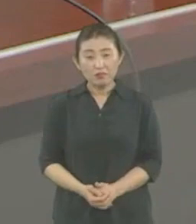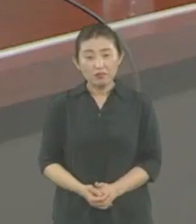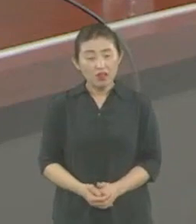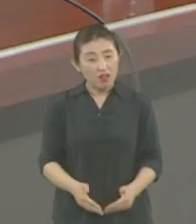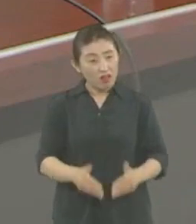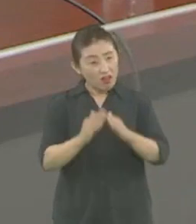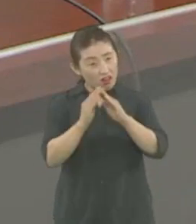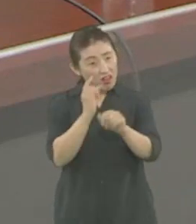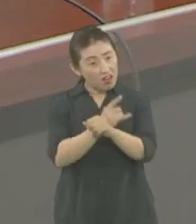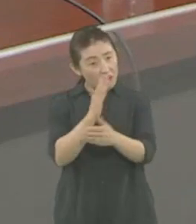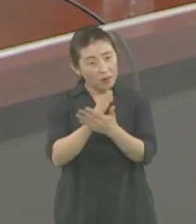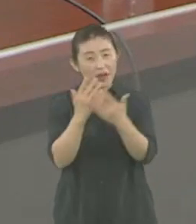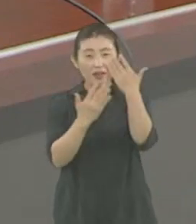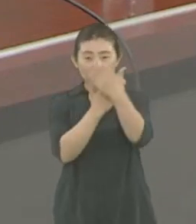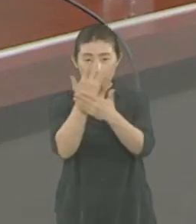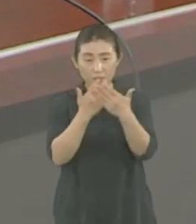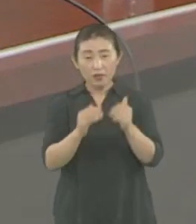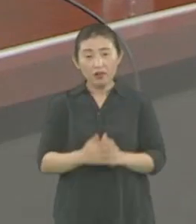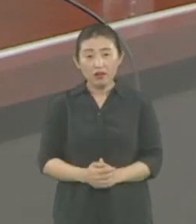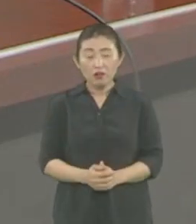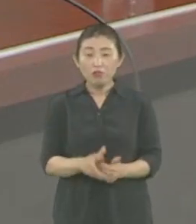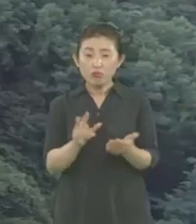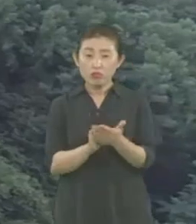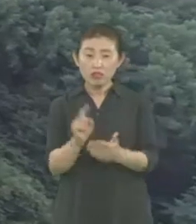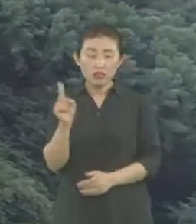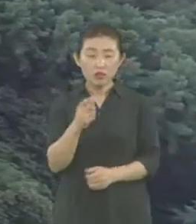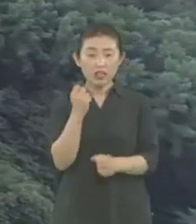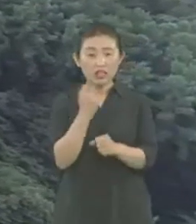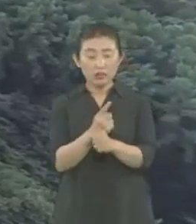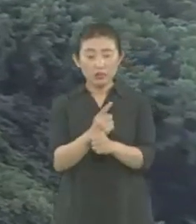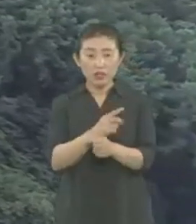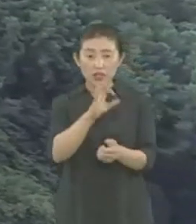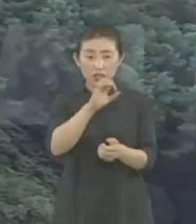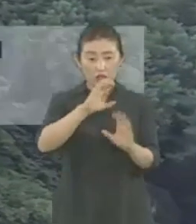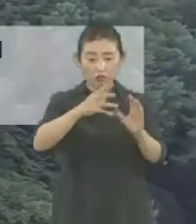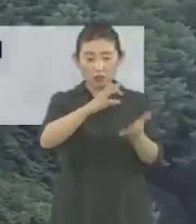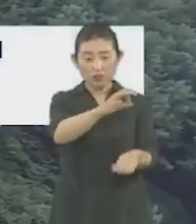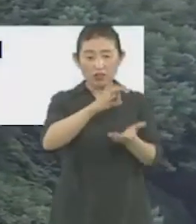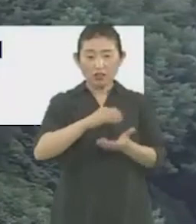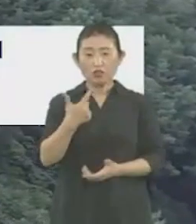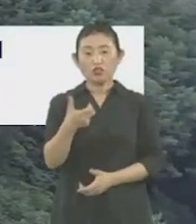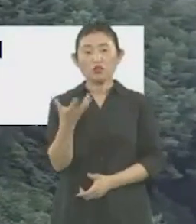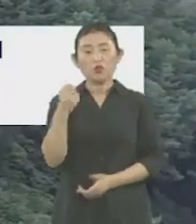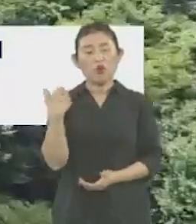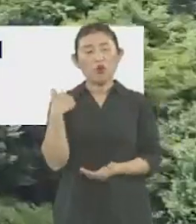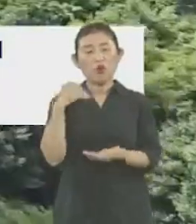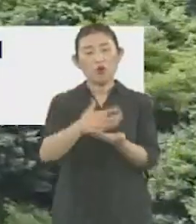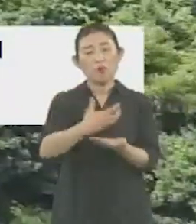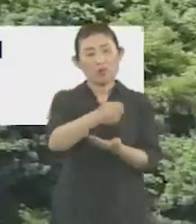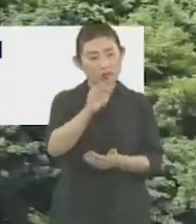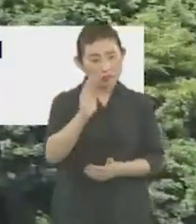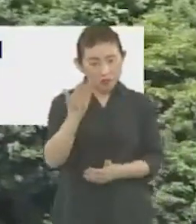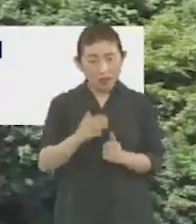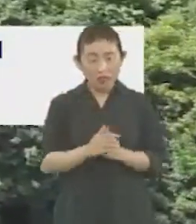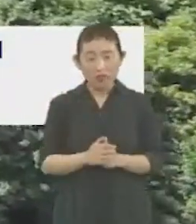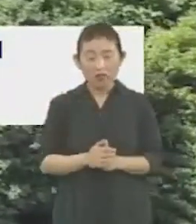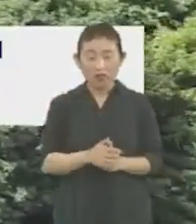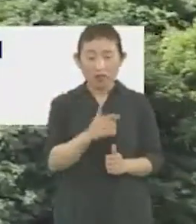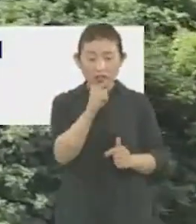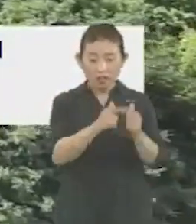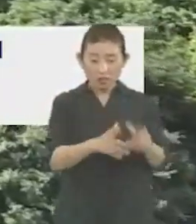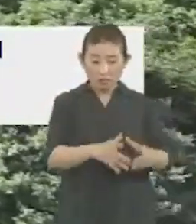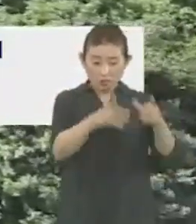여부가 불투명해졌습니다. 당장 문제는 확보한 국비 반납입니다. 목조 전망대가 일반